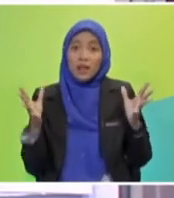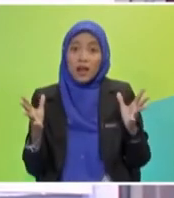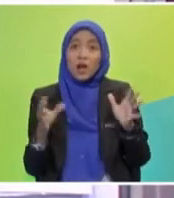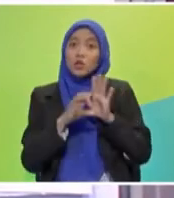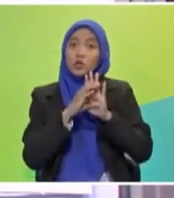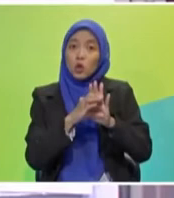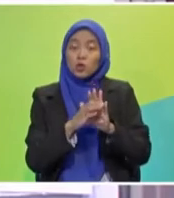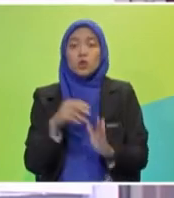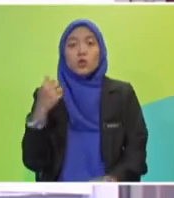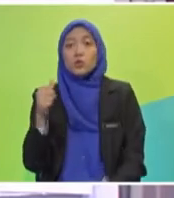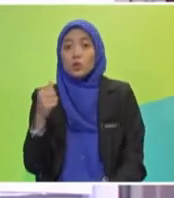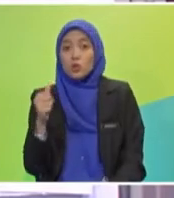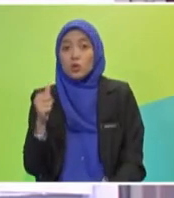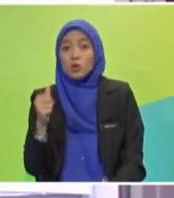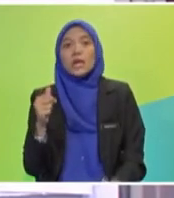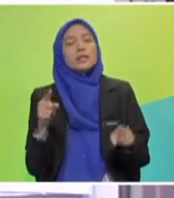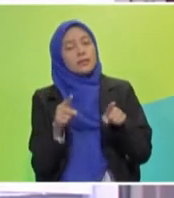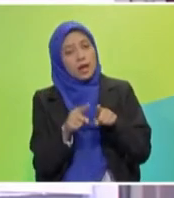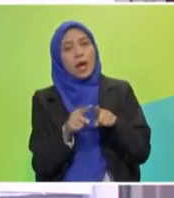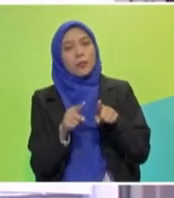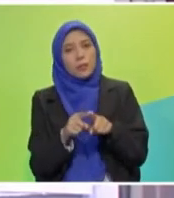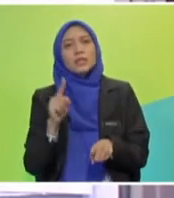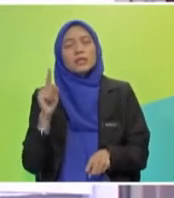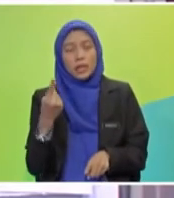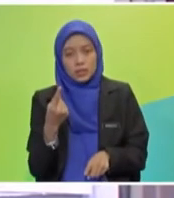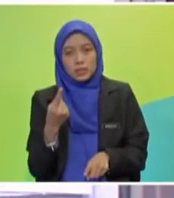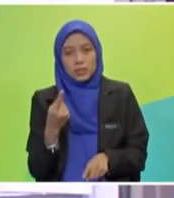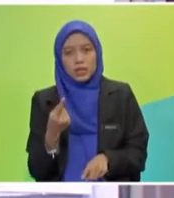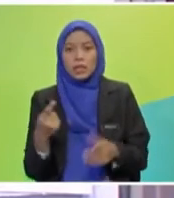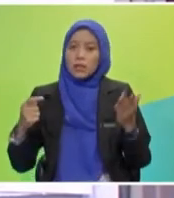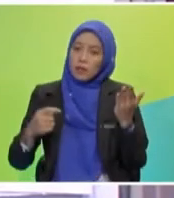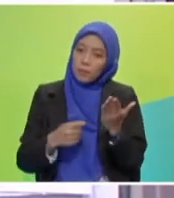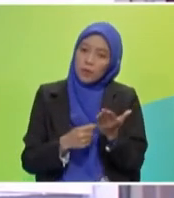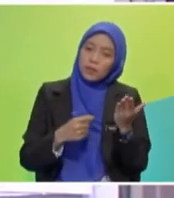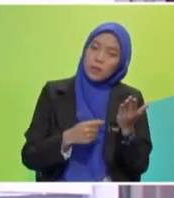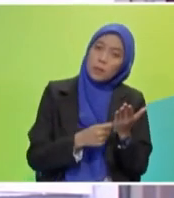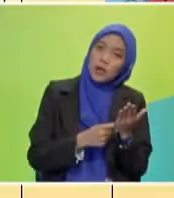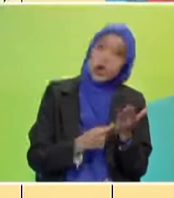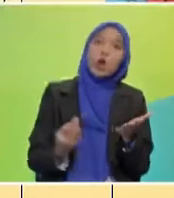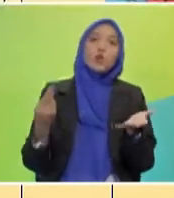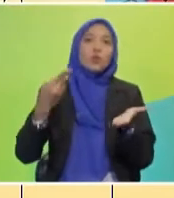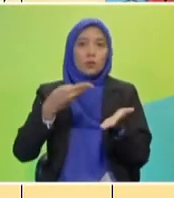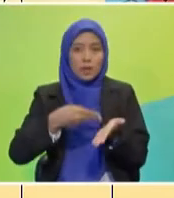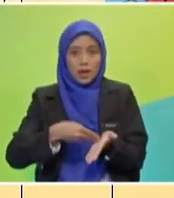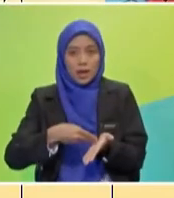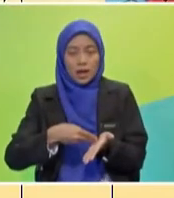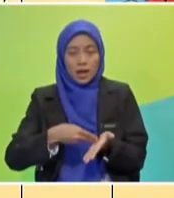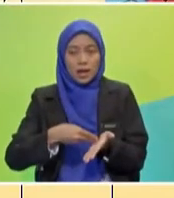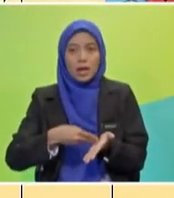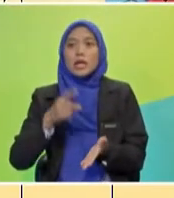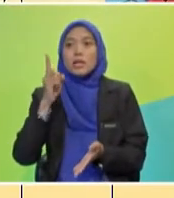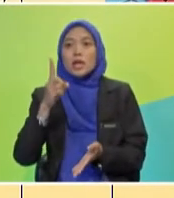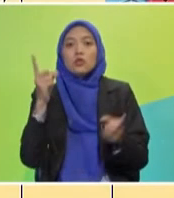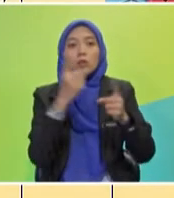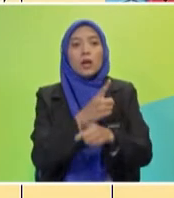sahaja. Asasnya kita faham dia ialah proses penambahan berulang. Kalau kita tengok di situ, 1 darab 10 sama